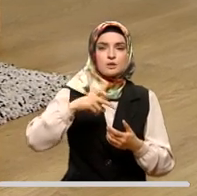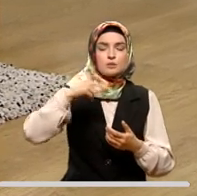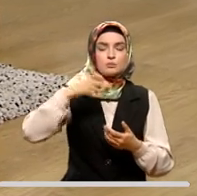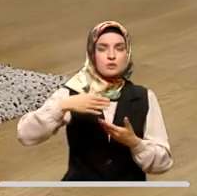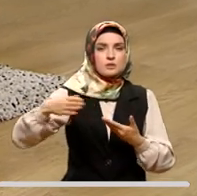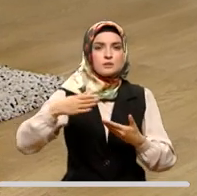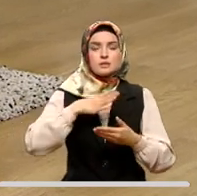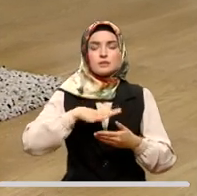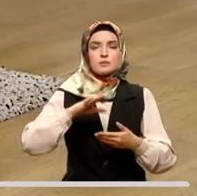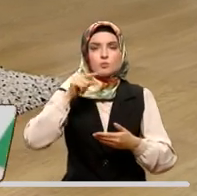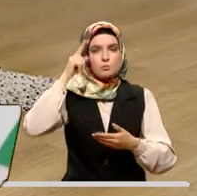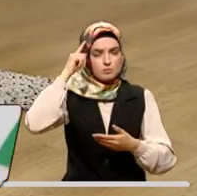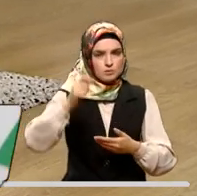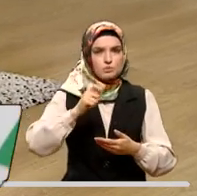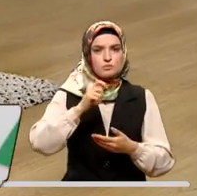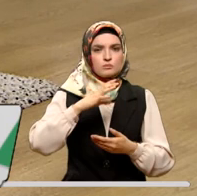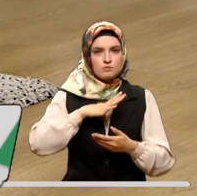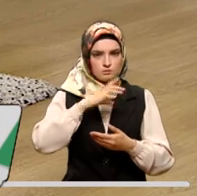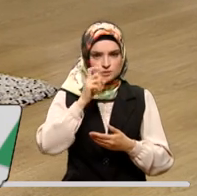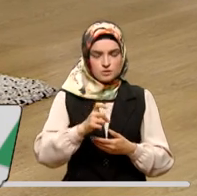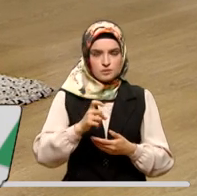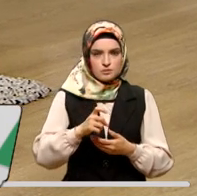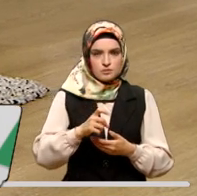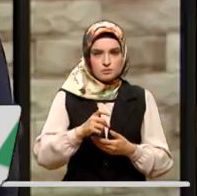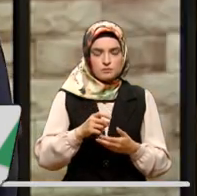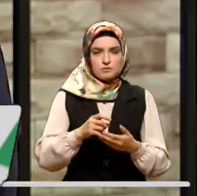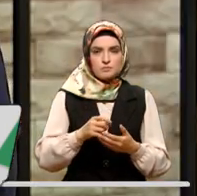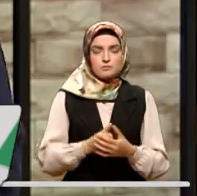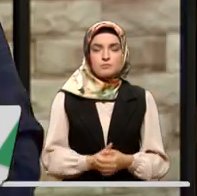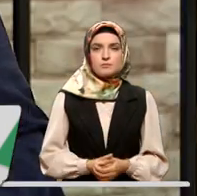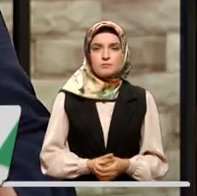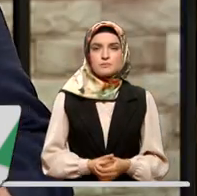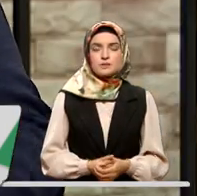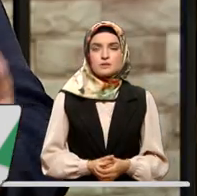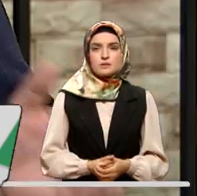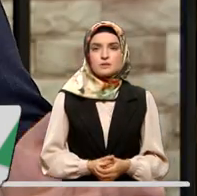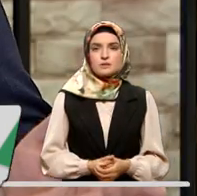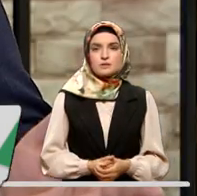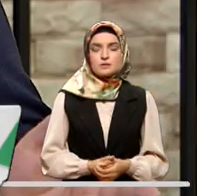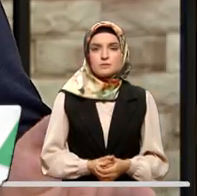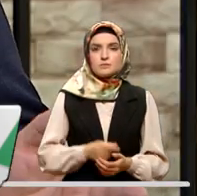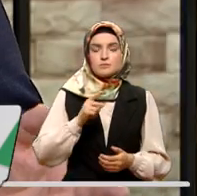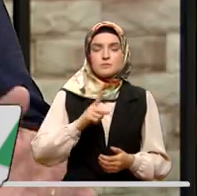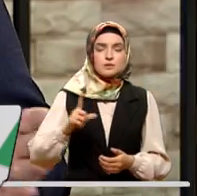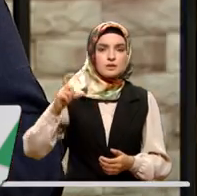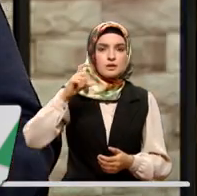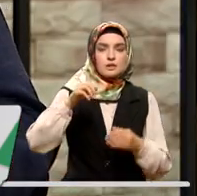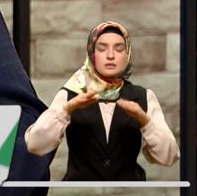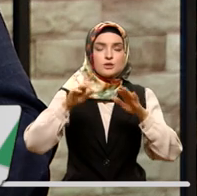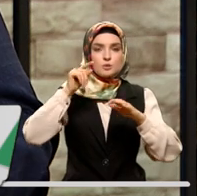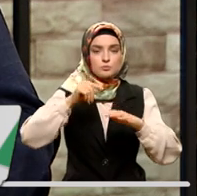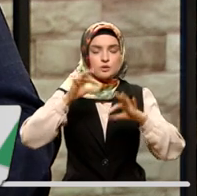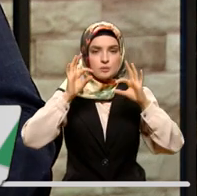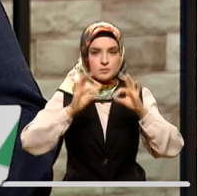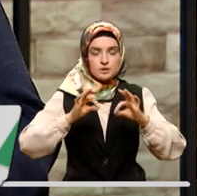için çocuklar ona başvuracak. Sonra yatılı olana da başvurabilir. Değil mi? Ama tabii bir ay değil. Buraya başladığı zaman bir bayram